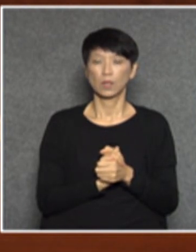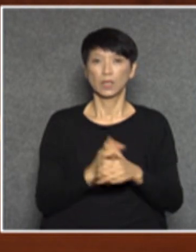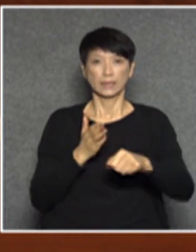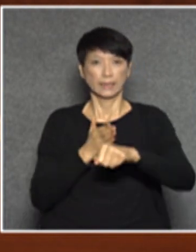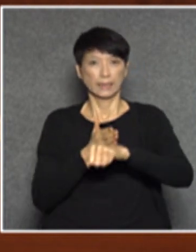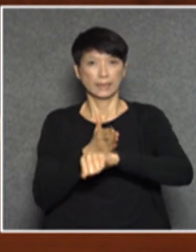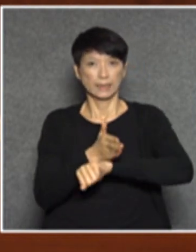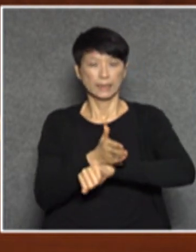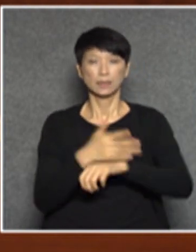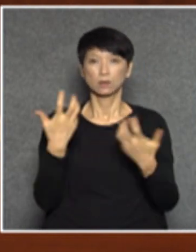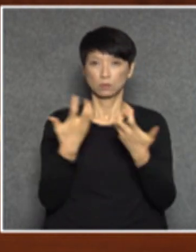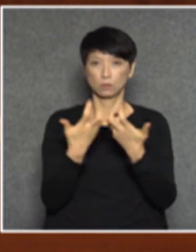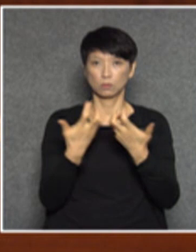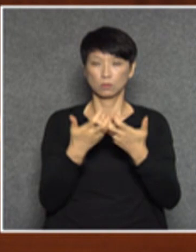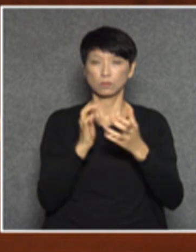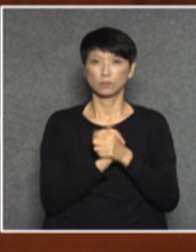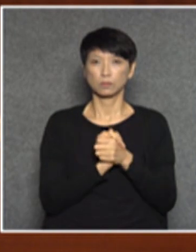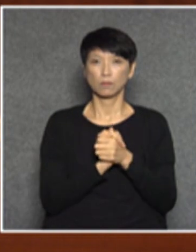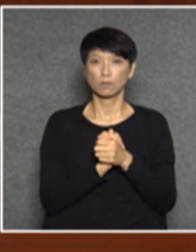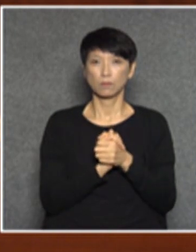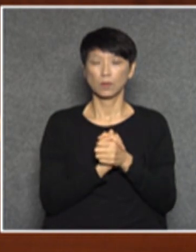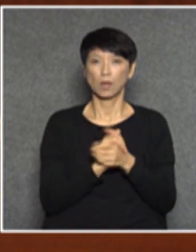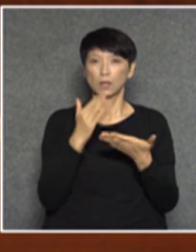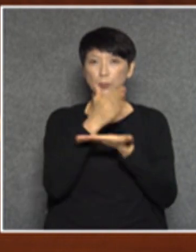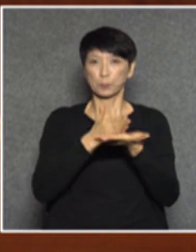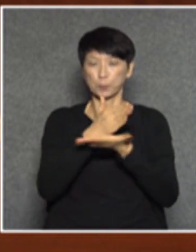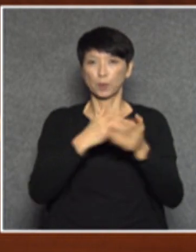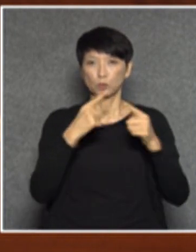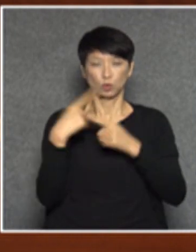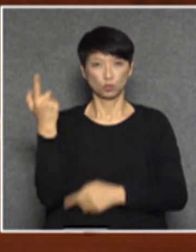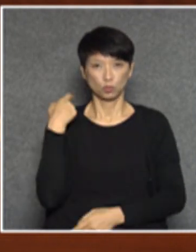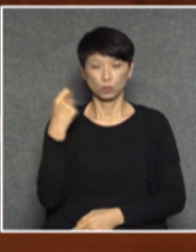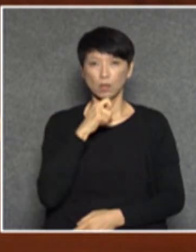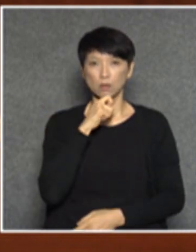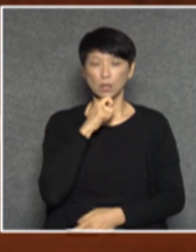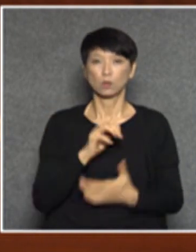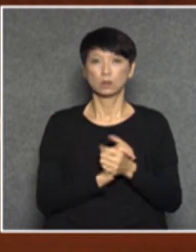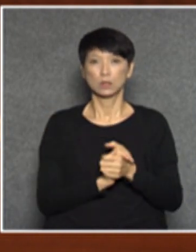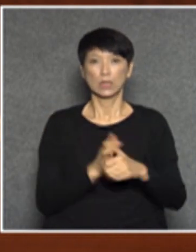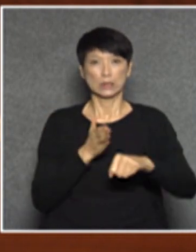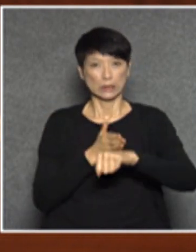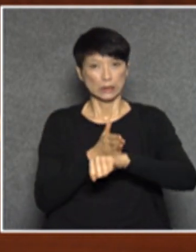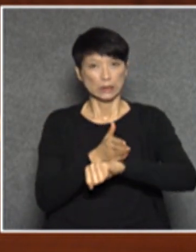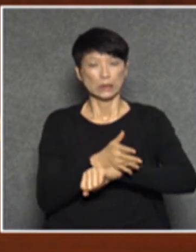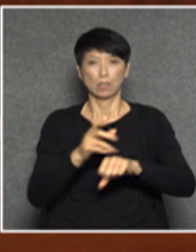梁志祥議員反映一部分市民的意見，就是講最近有一些延誤的事故。